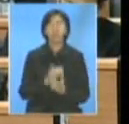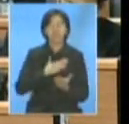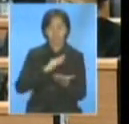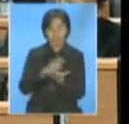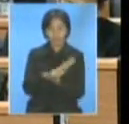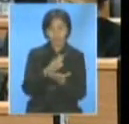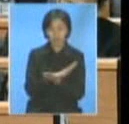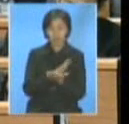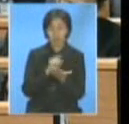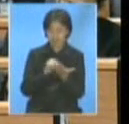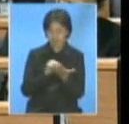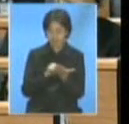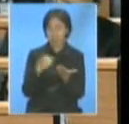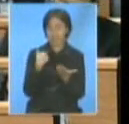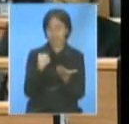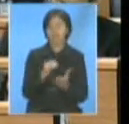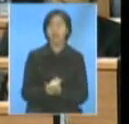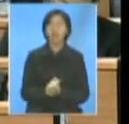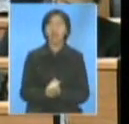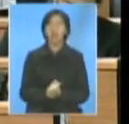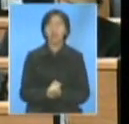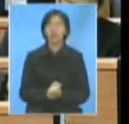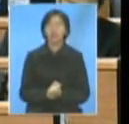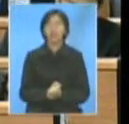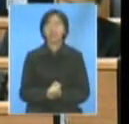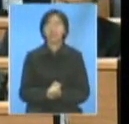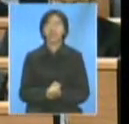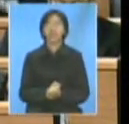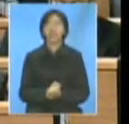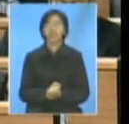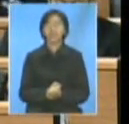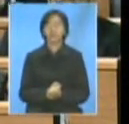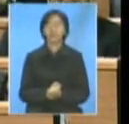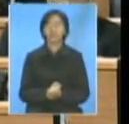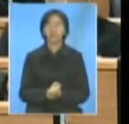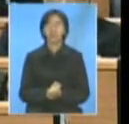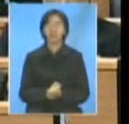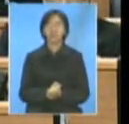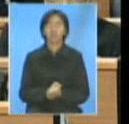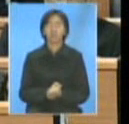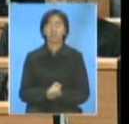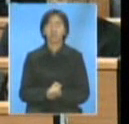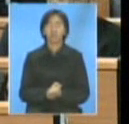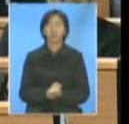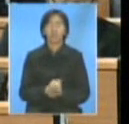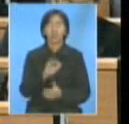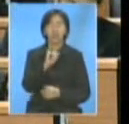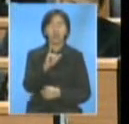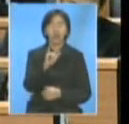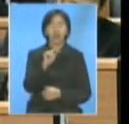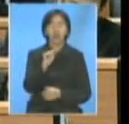มาชิ้นหนึ่งครับขออนุญาตท่านประธานผมที่